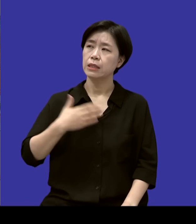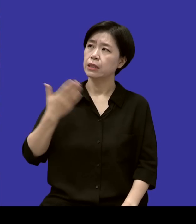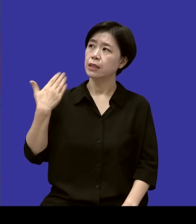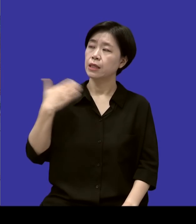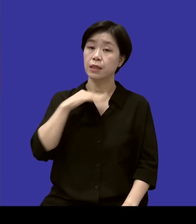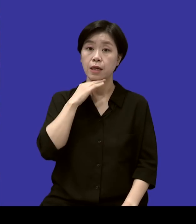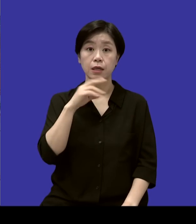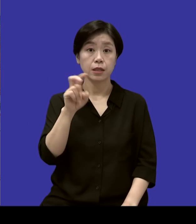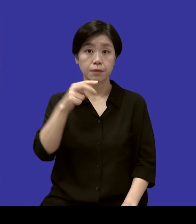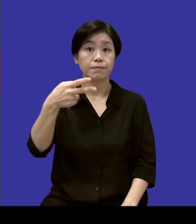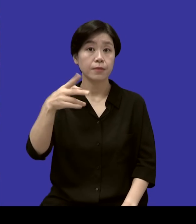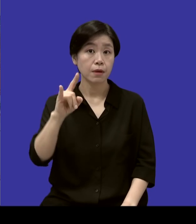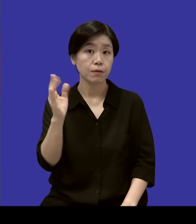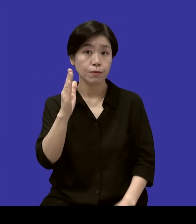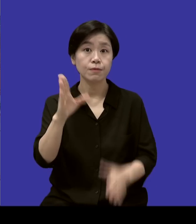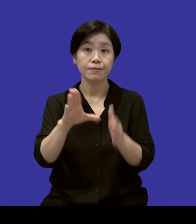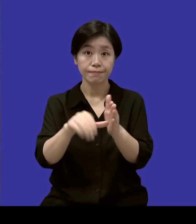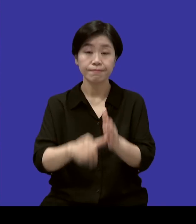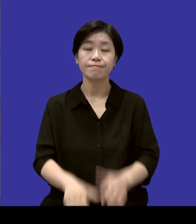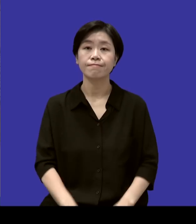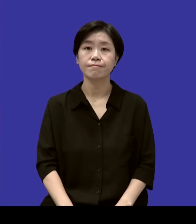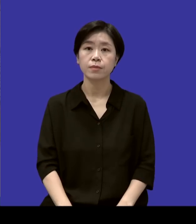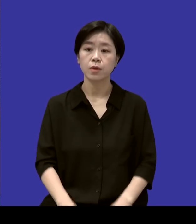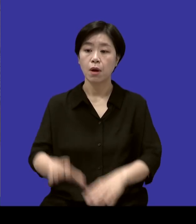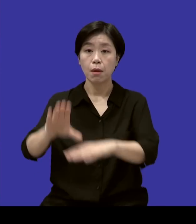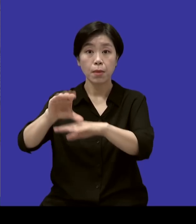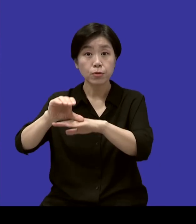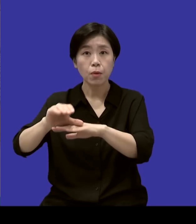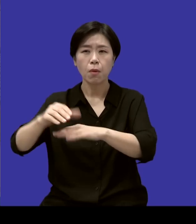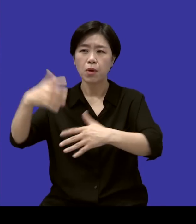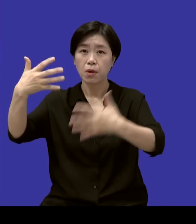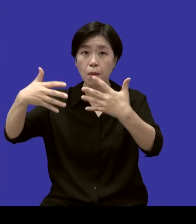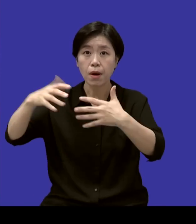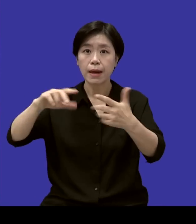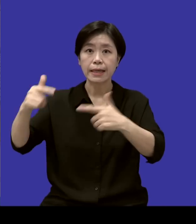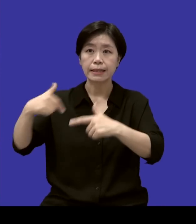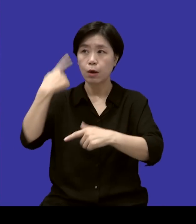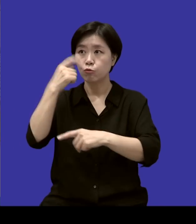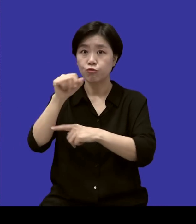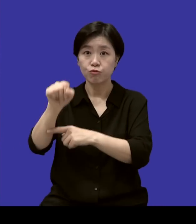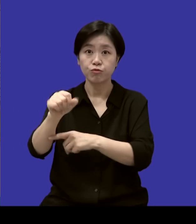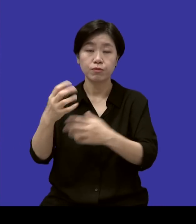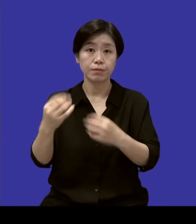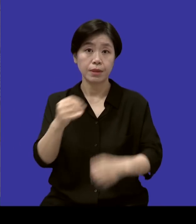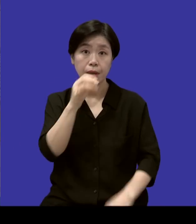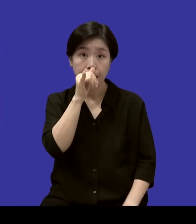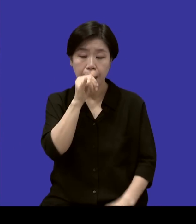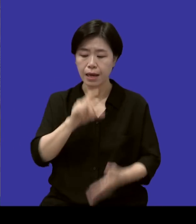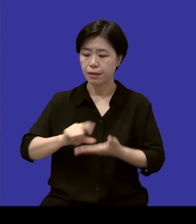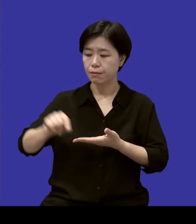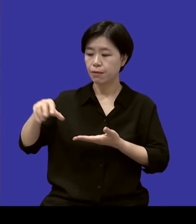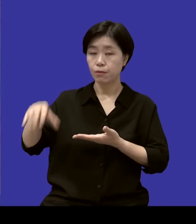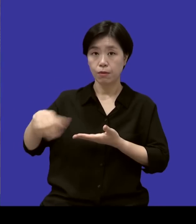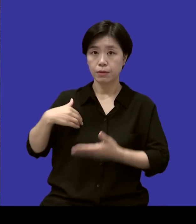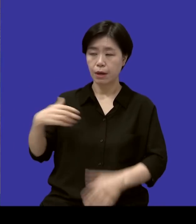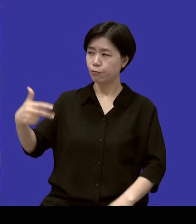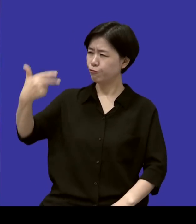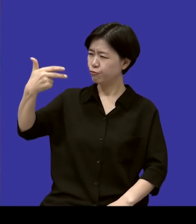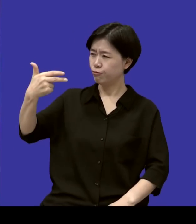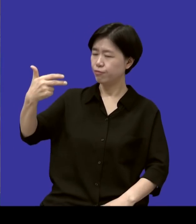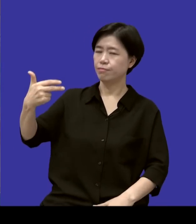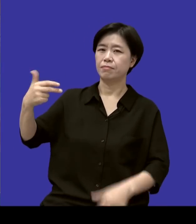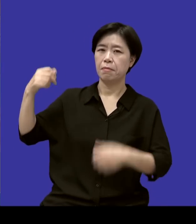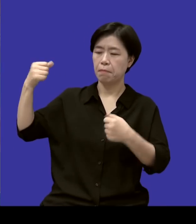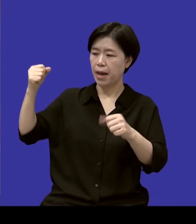20대 후반에 네. 이제 방송이나 영화 활동을 좀 많이 할 때인데 예. 지방에서 촬영을 하고 이제 경부